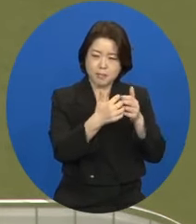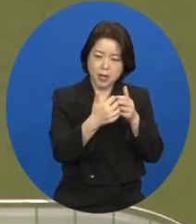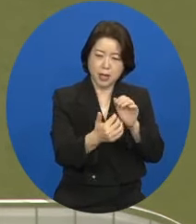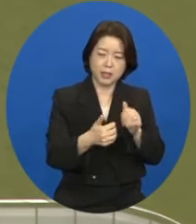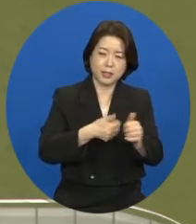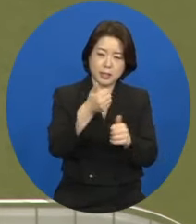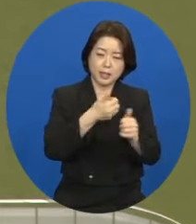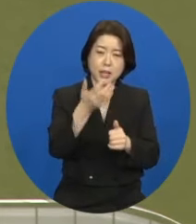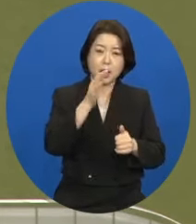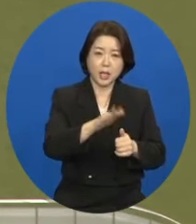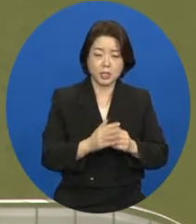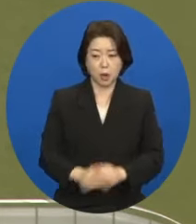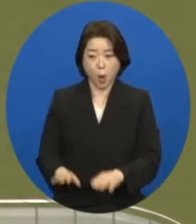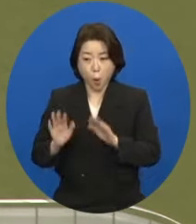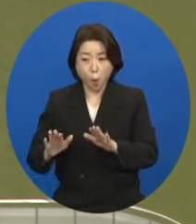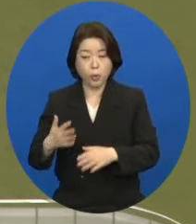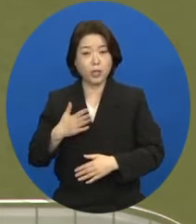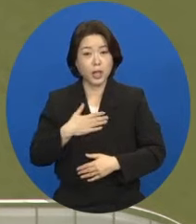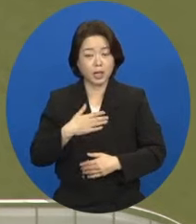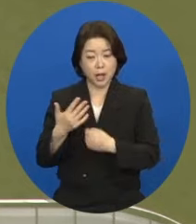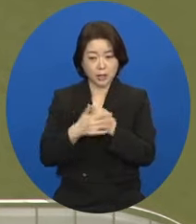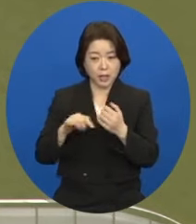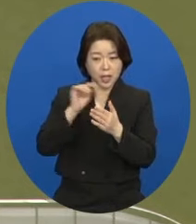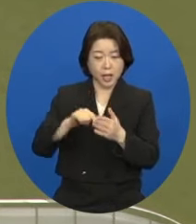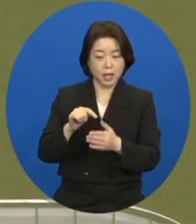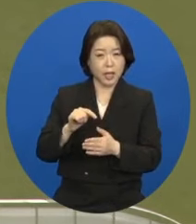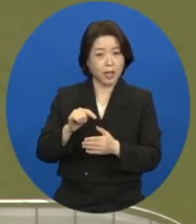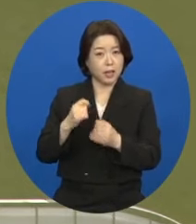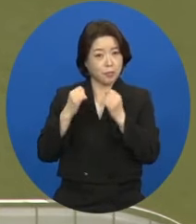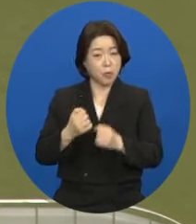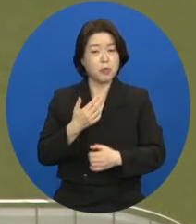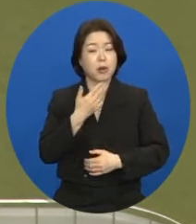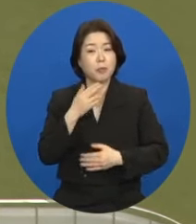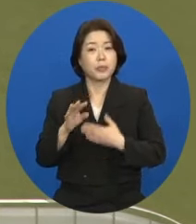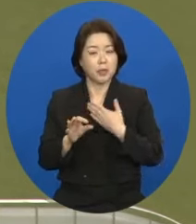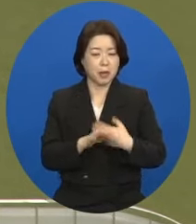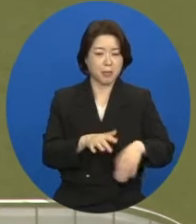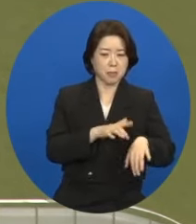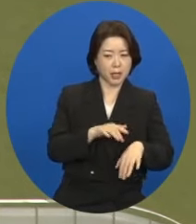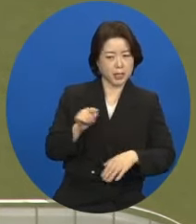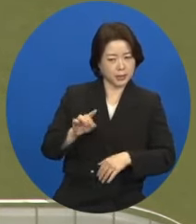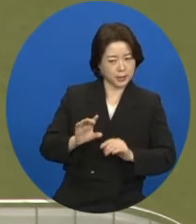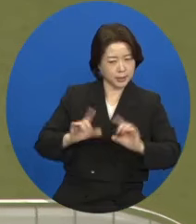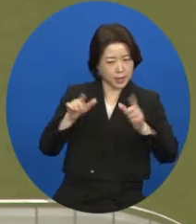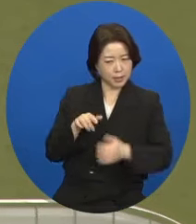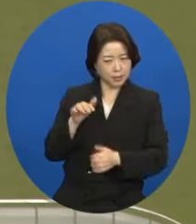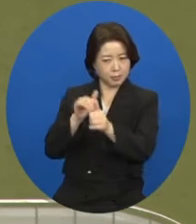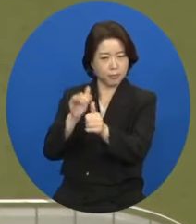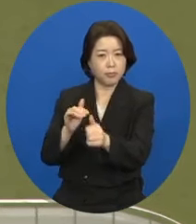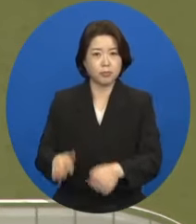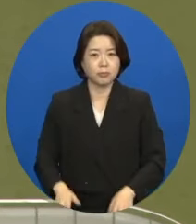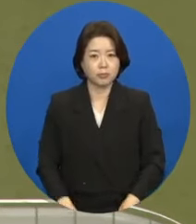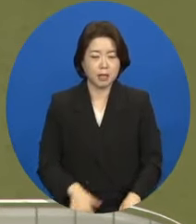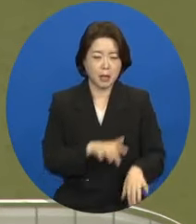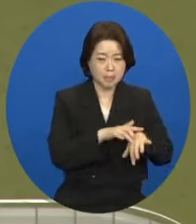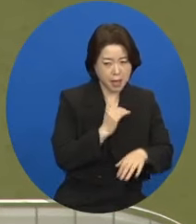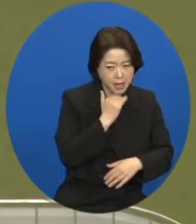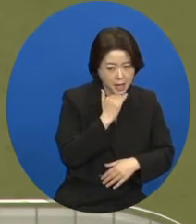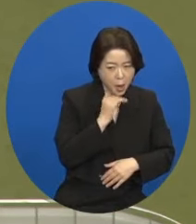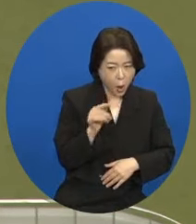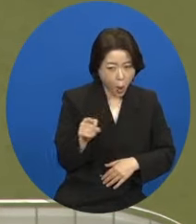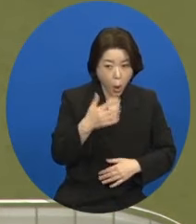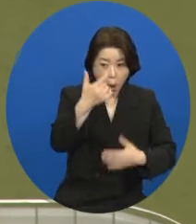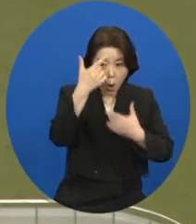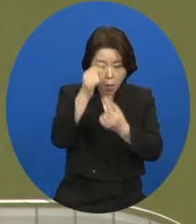오늘 은혜 안에 머물지 않은 하루가 있다면 마귀는 바로 그때를 노리는 거야. 마귀는 기다렸다가 이때를